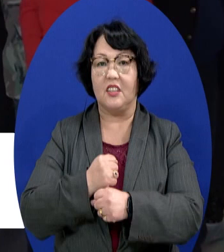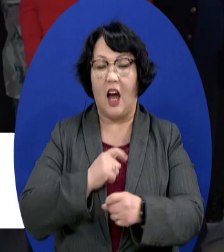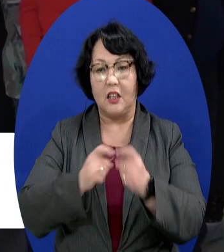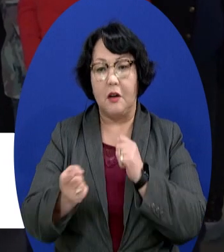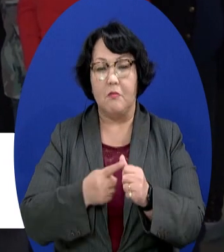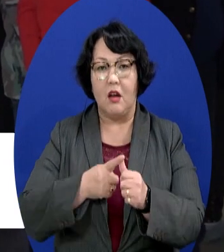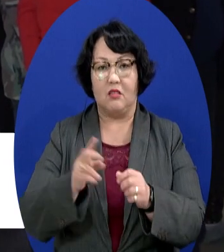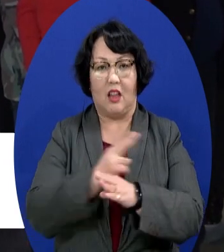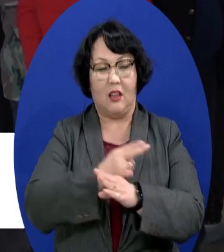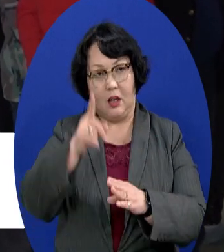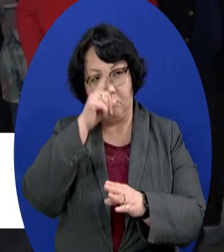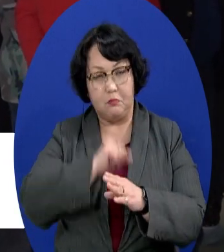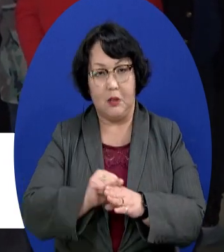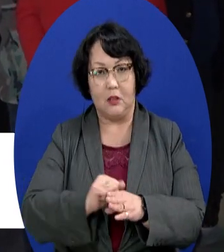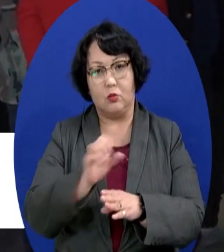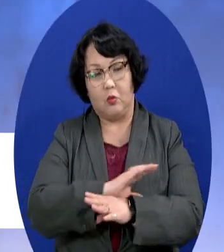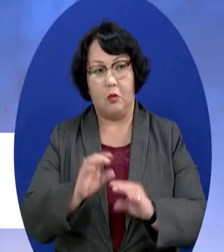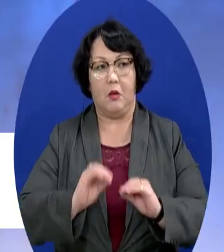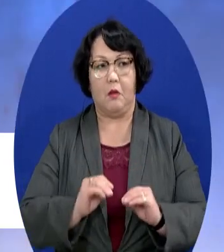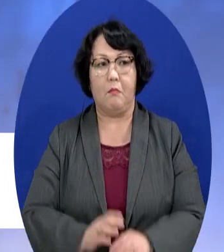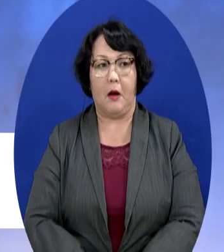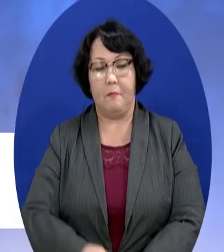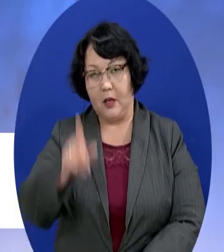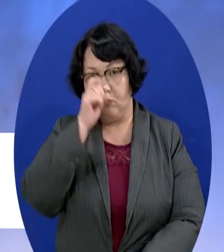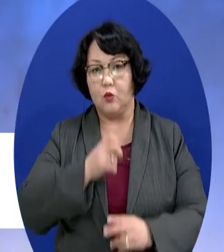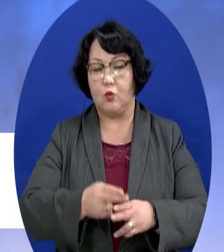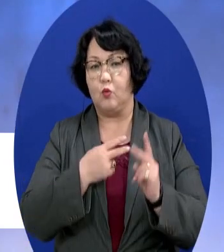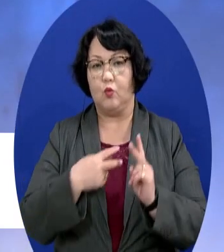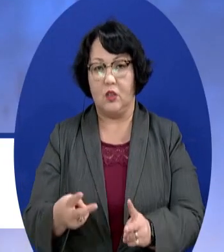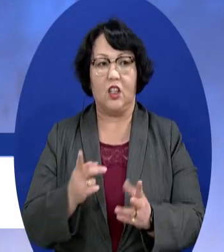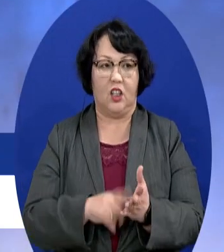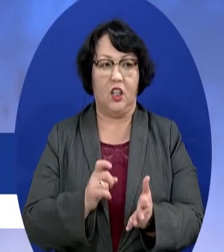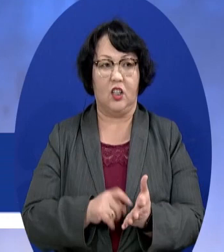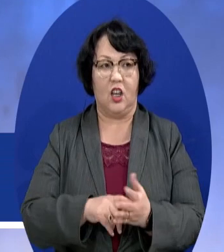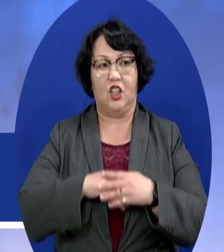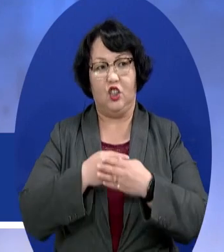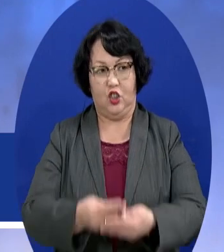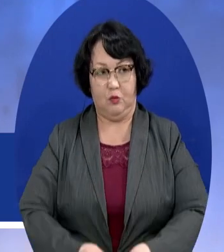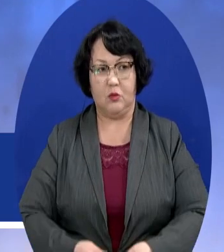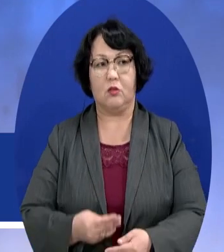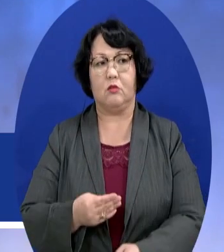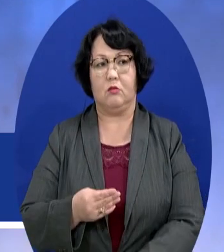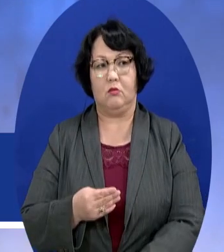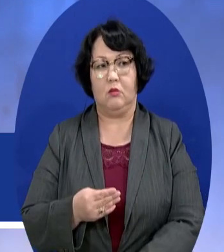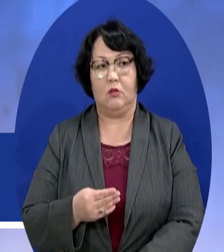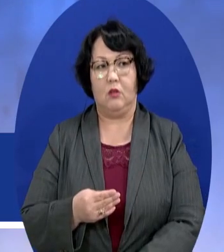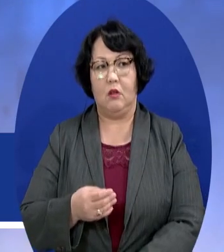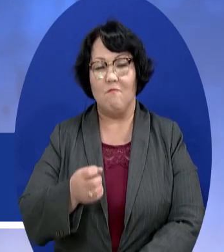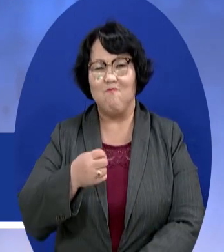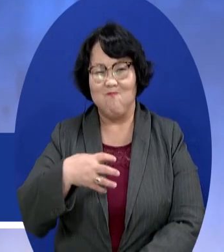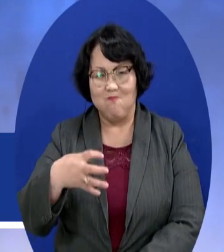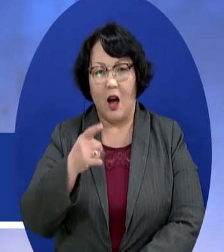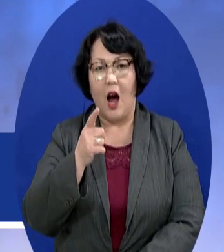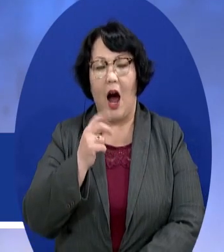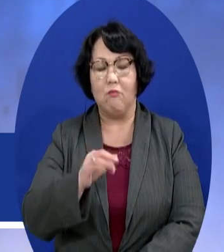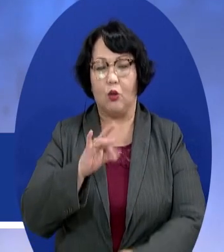ингэ сургалтуудаа бид үргэлжлүүлээд явуулж байна. Үнэлгийн тусламж үйлчилгээ шаардлагатай жирэмсэн гэсэн буюу одоо хавдартай,